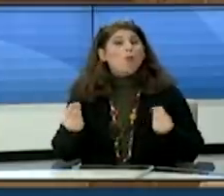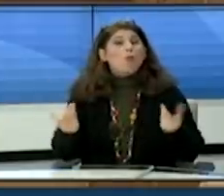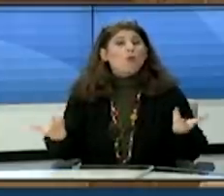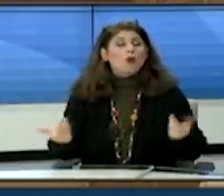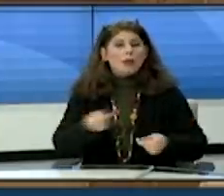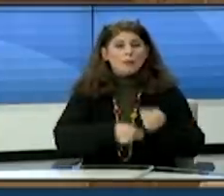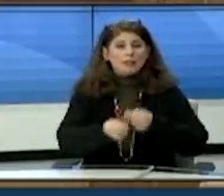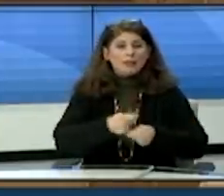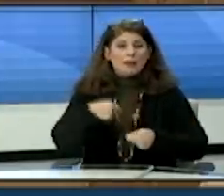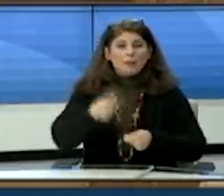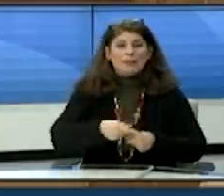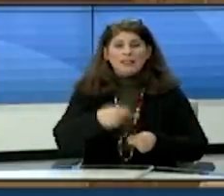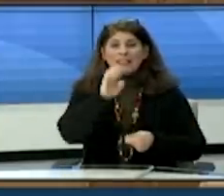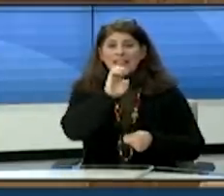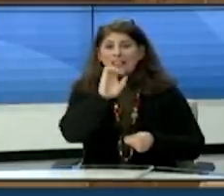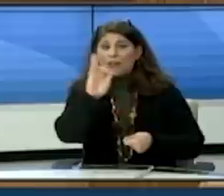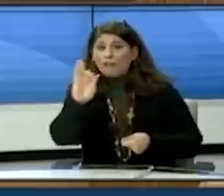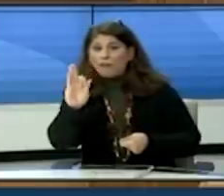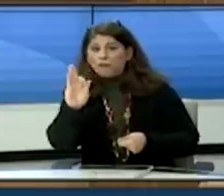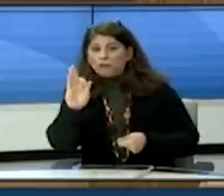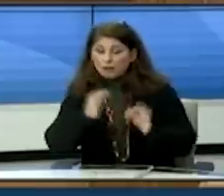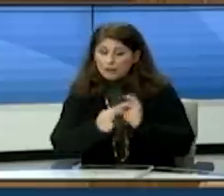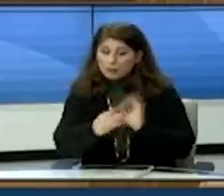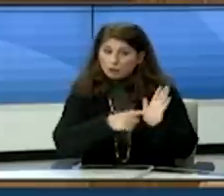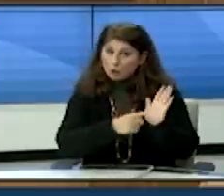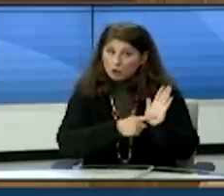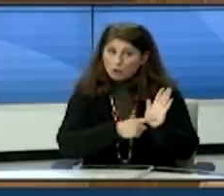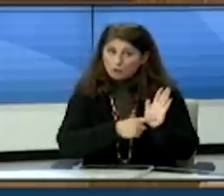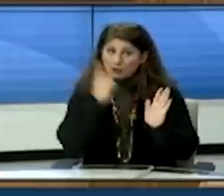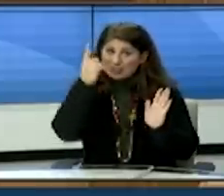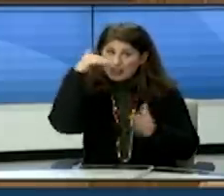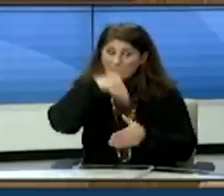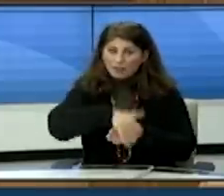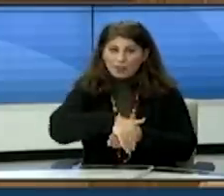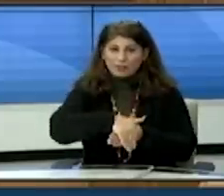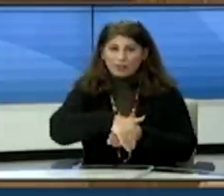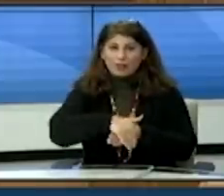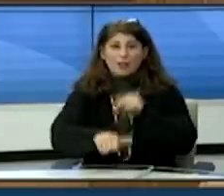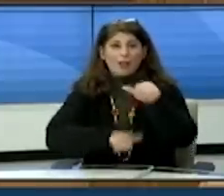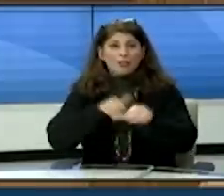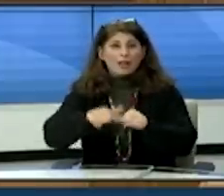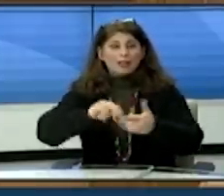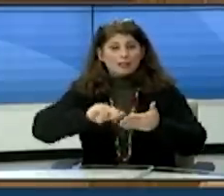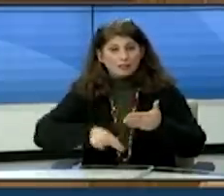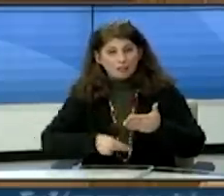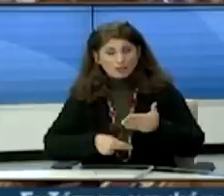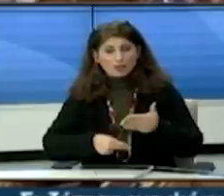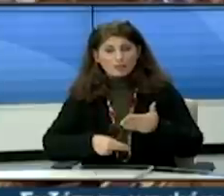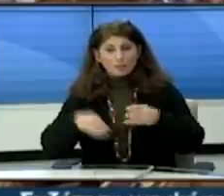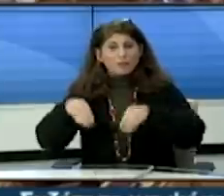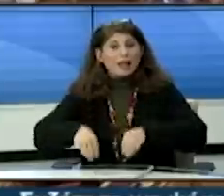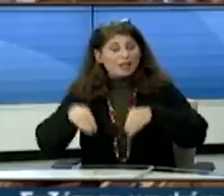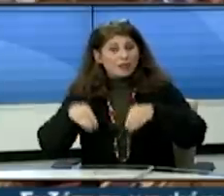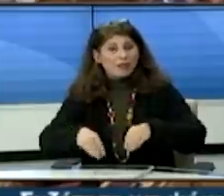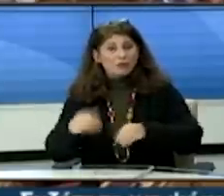επιχειρήσεις μετά την e-food, εφαρμόζοντας τον νόμο σας, μέσα σε μια νύχτα θα άλλαζαν συμβάσεις, θα